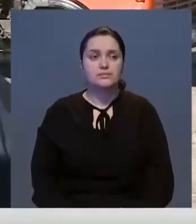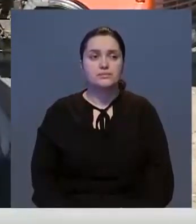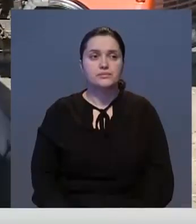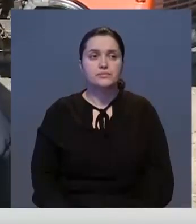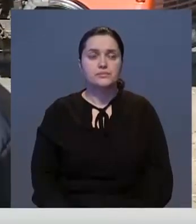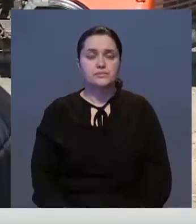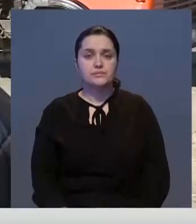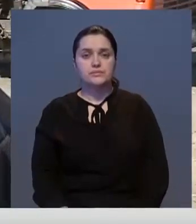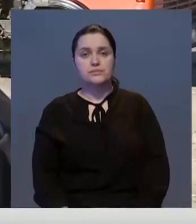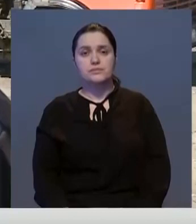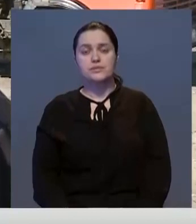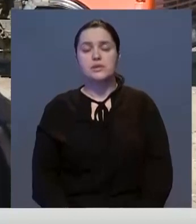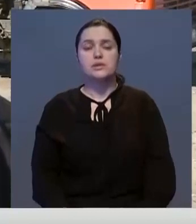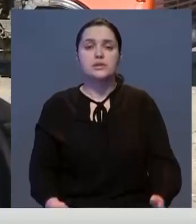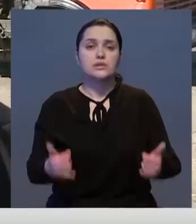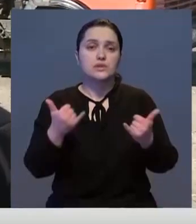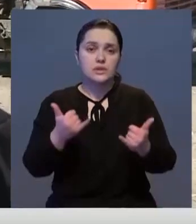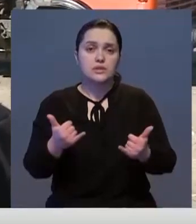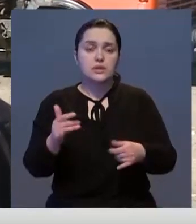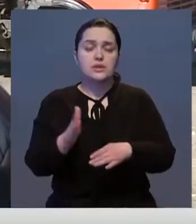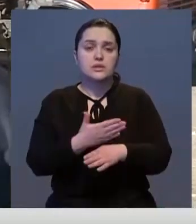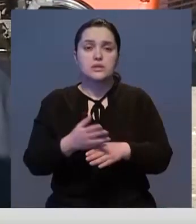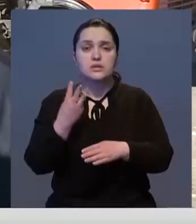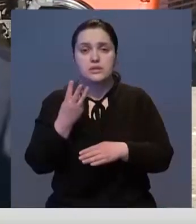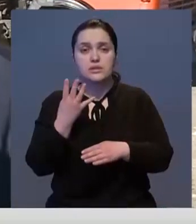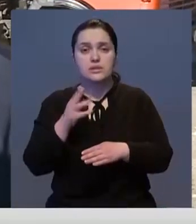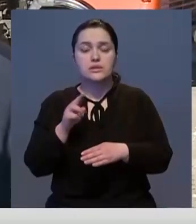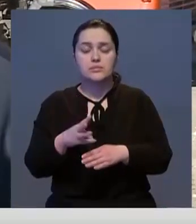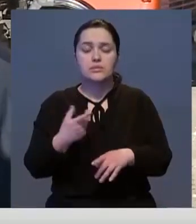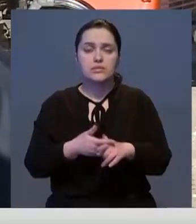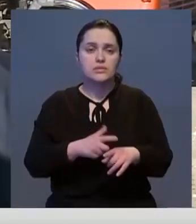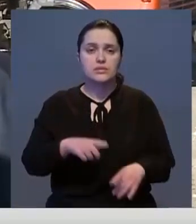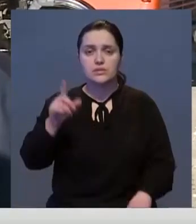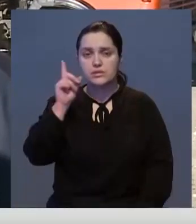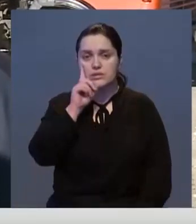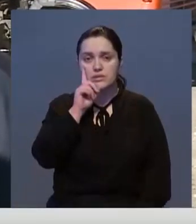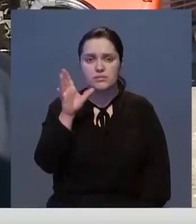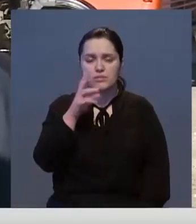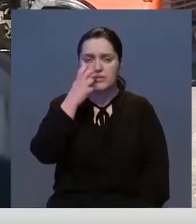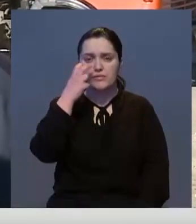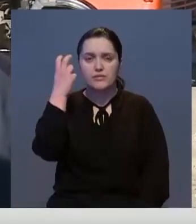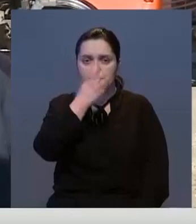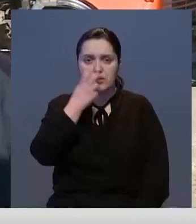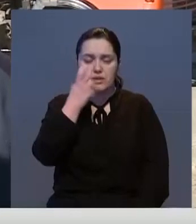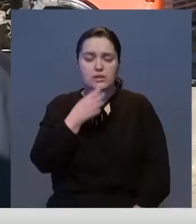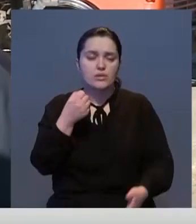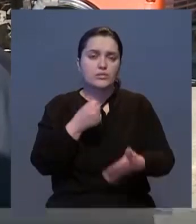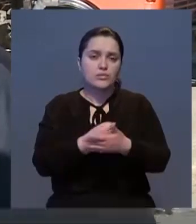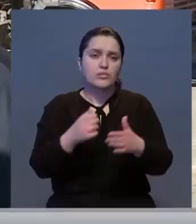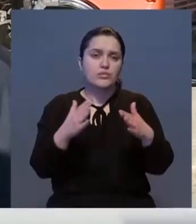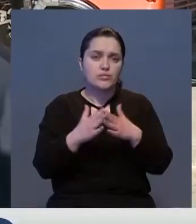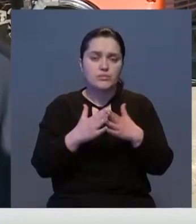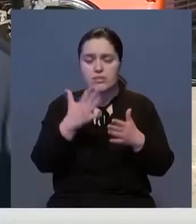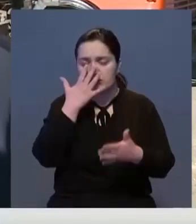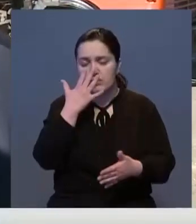Сейчас полигон от города отделяет 3-4 километра. Такое соседство очень неудобно. Чуть ветер и запах зловоний доносится до близлежащих населенных